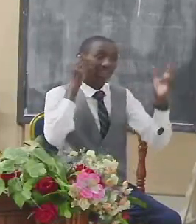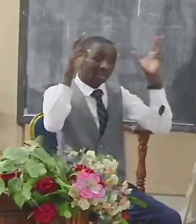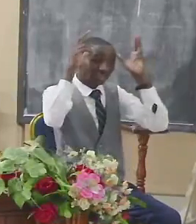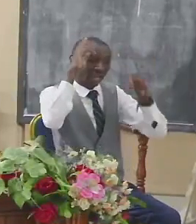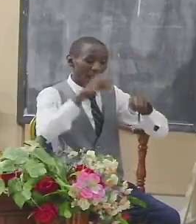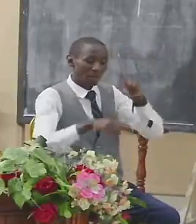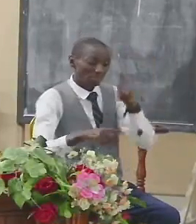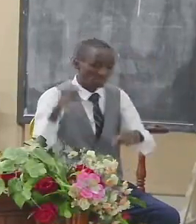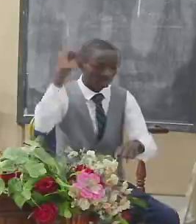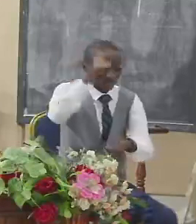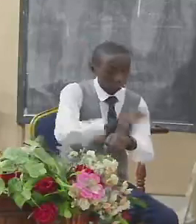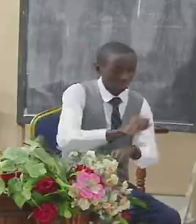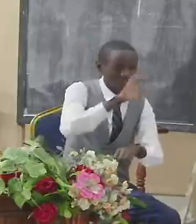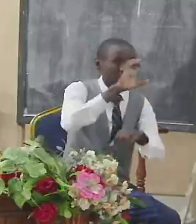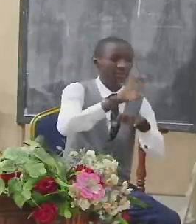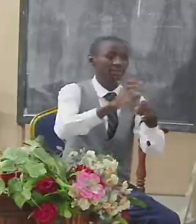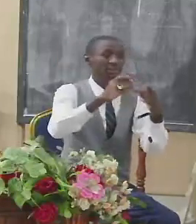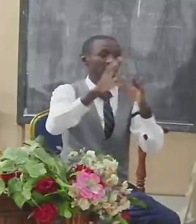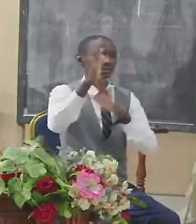Hazitalishinda.